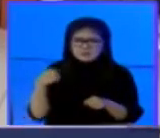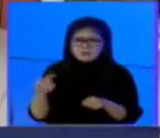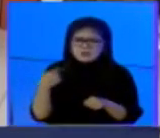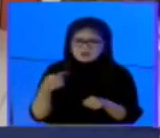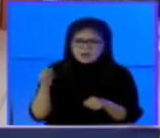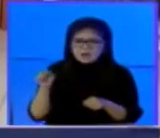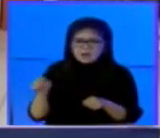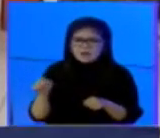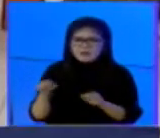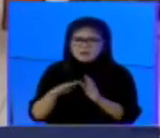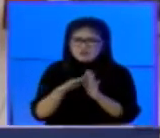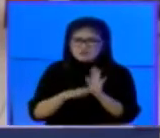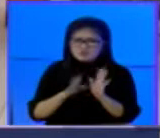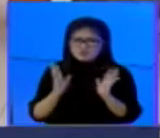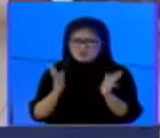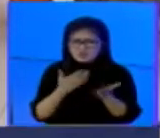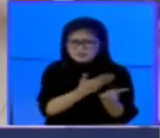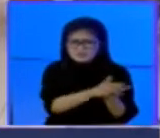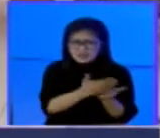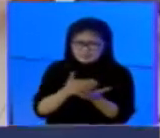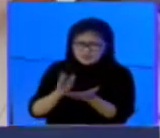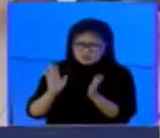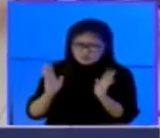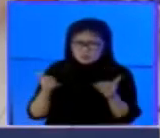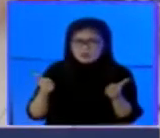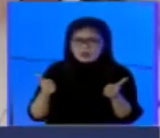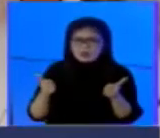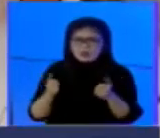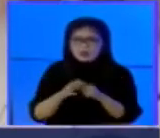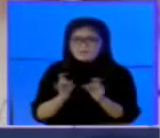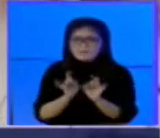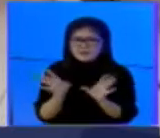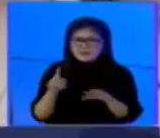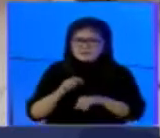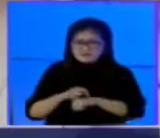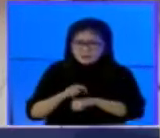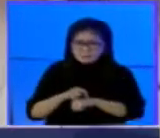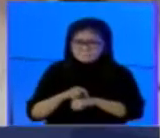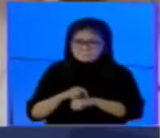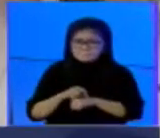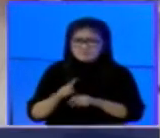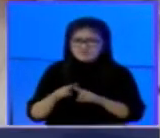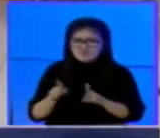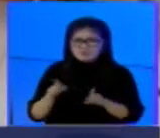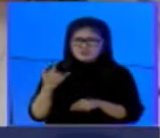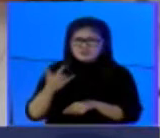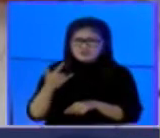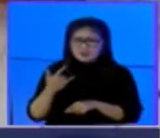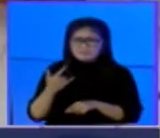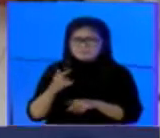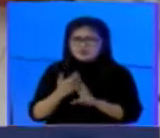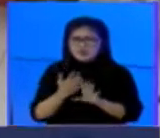sudah kita jadwal, sudah kita pecah per jamnya. Ada alokasi-alokasi. Tapi mungkin